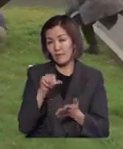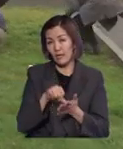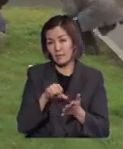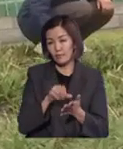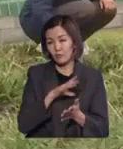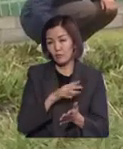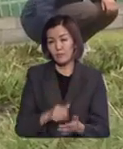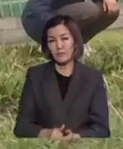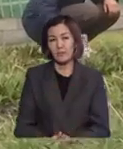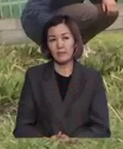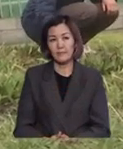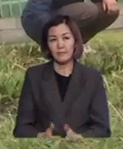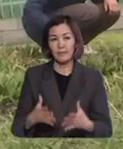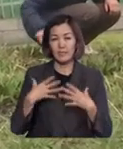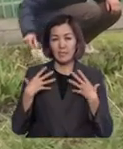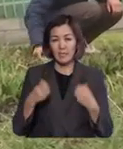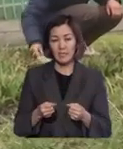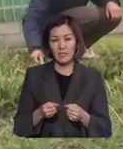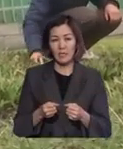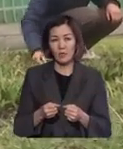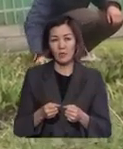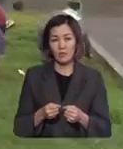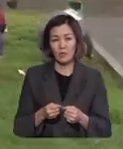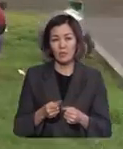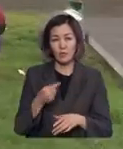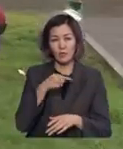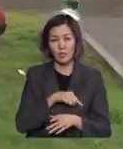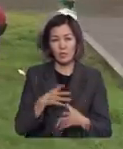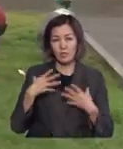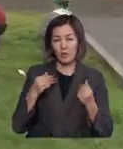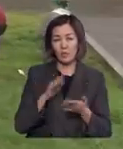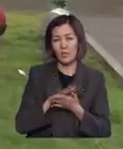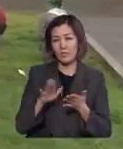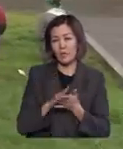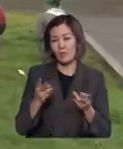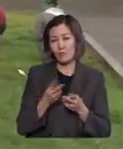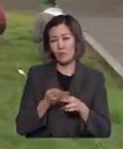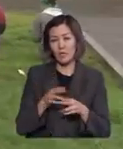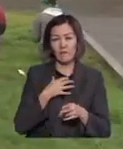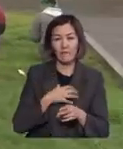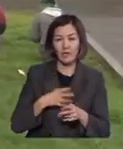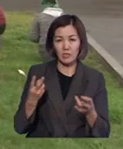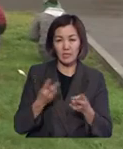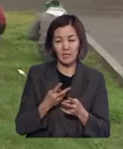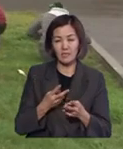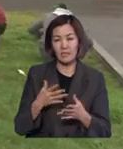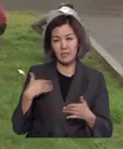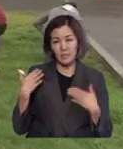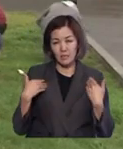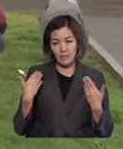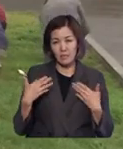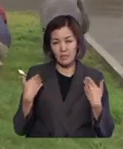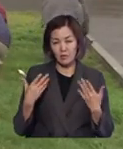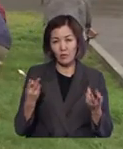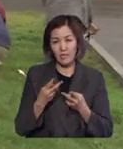ішінде жүрміз. Дені саудың жаны сау дейді. Тазалық деген ең бірінші осы адамдарға керек, сондықтан біз